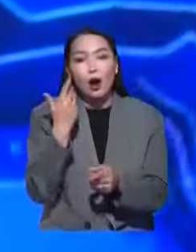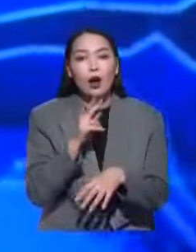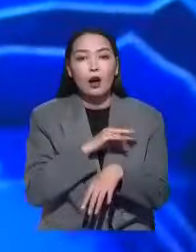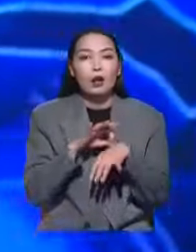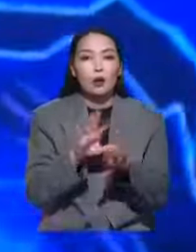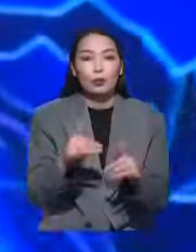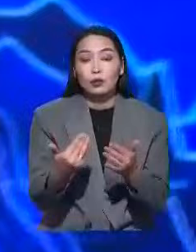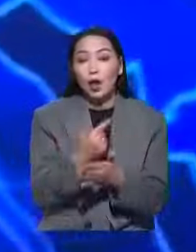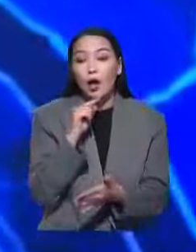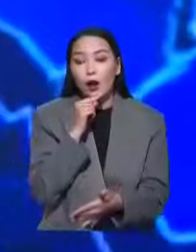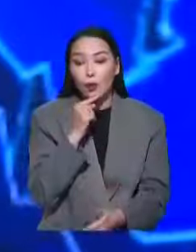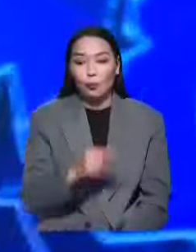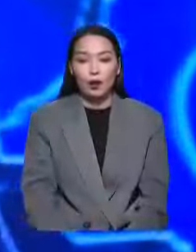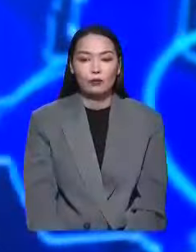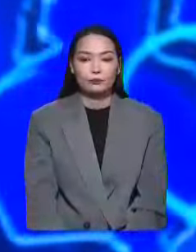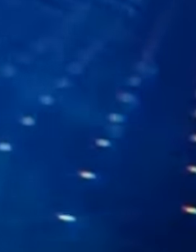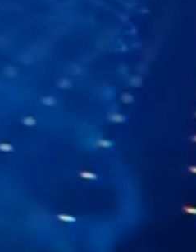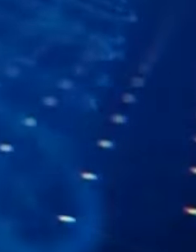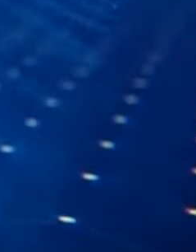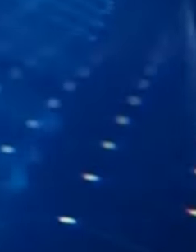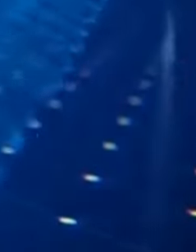асады, толығырақ экономика топтамасында.